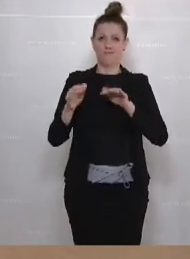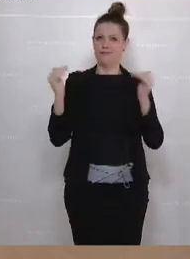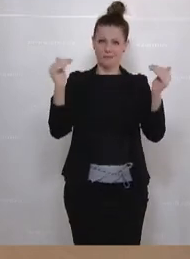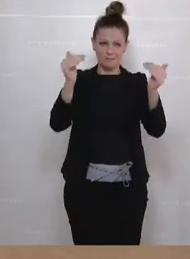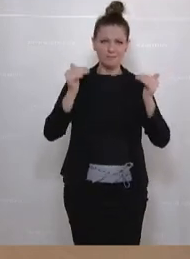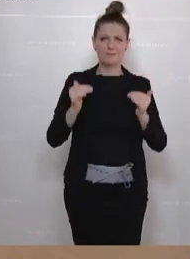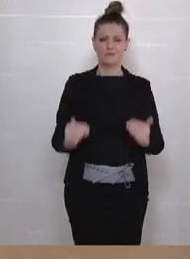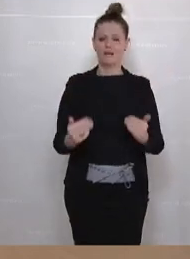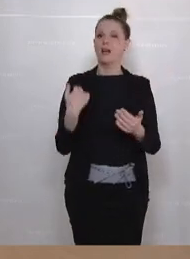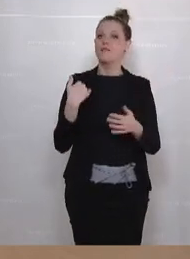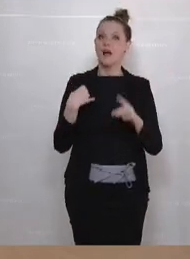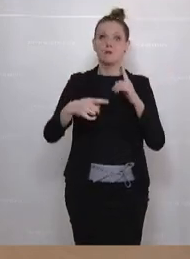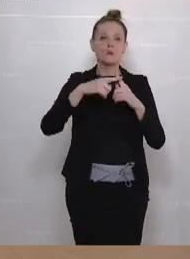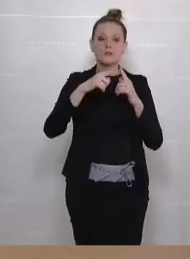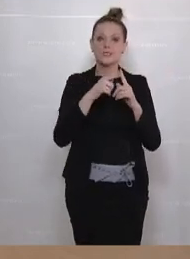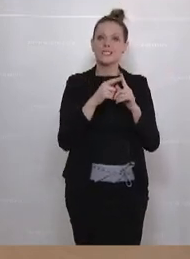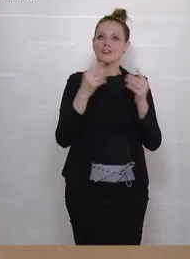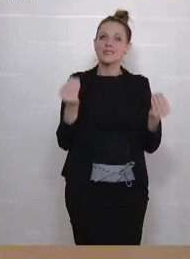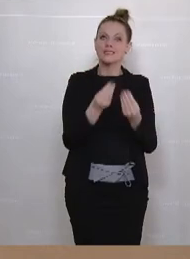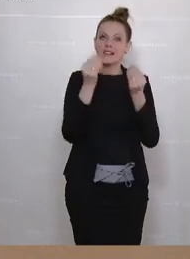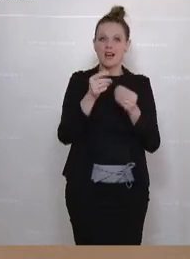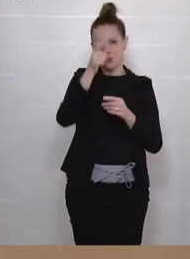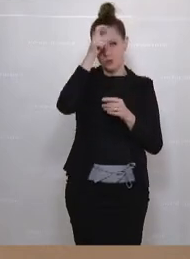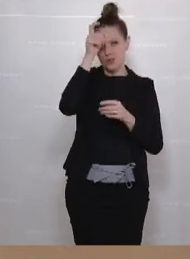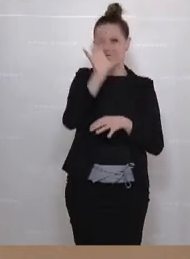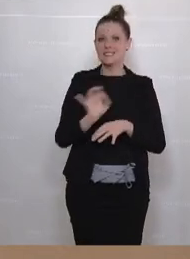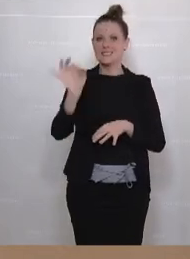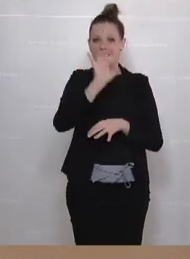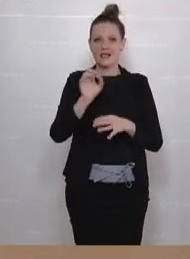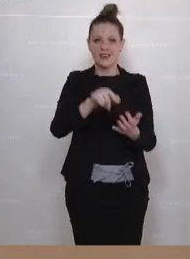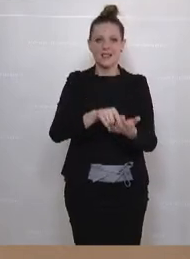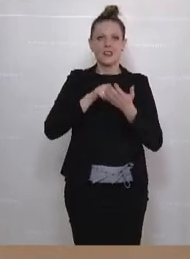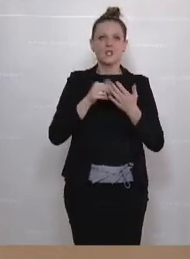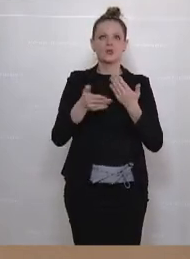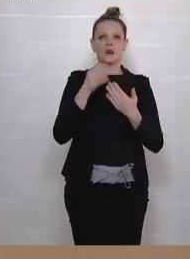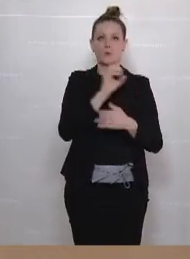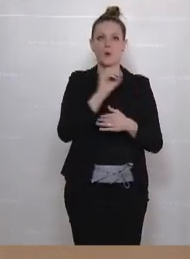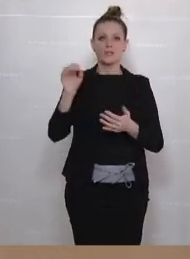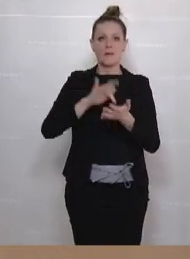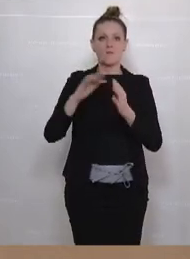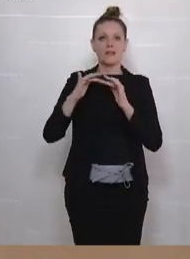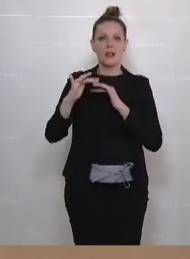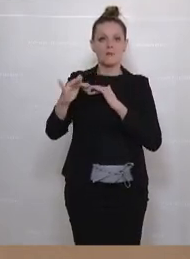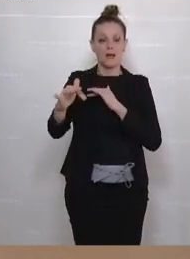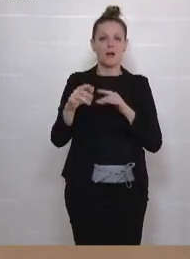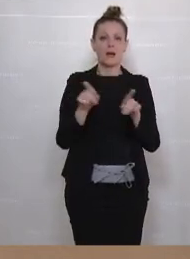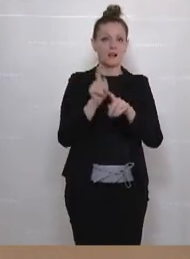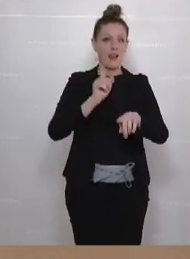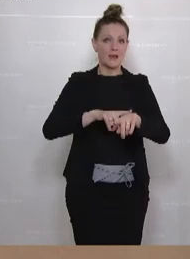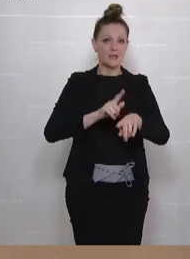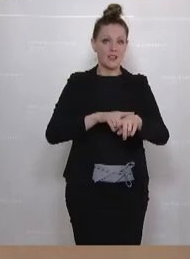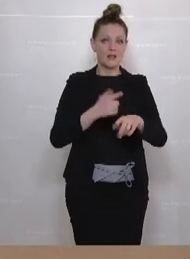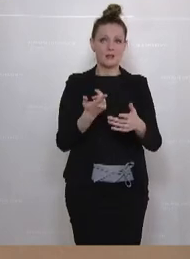positive Elemente oder Signale zur Türkei, zum Beispiel betreffend das östliche Mittelmeer. Aber gleichzeitig kommt jetzt eben